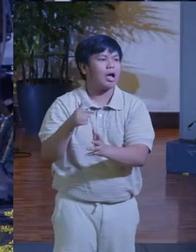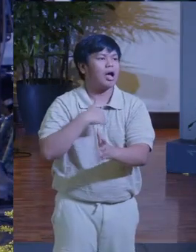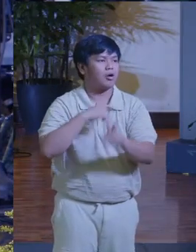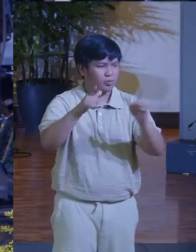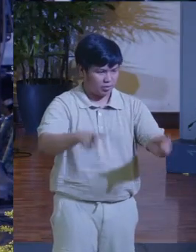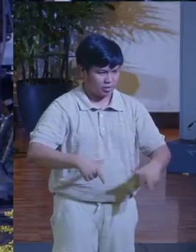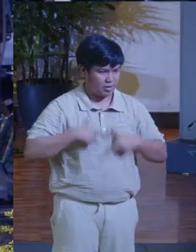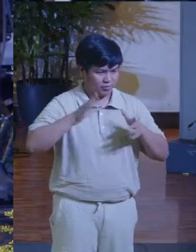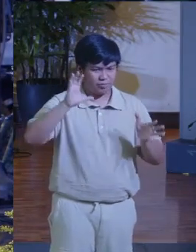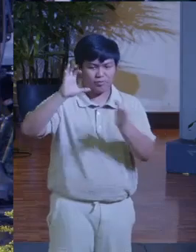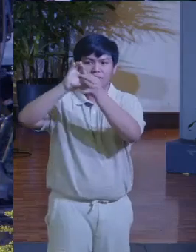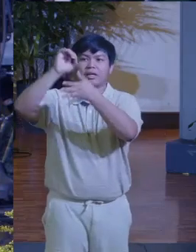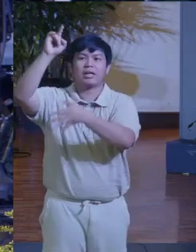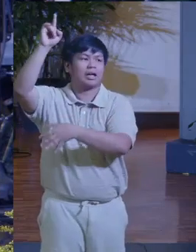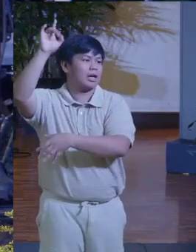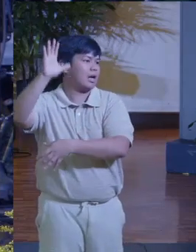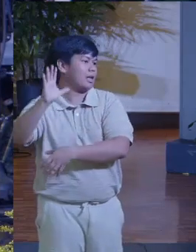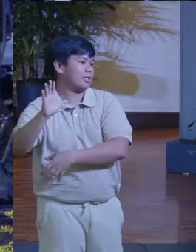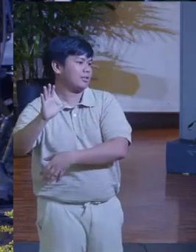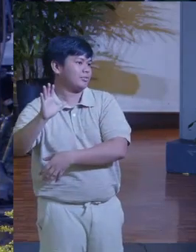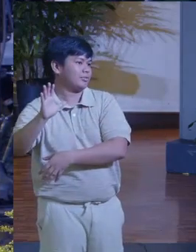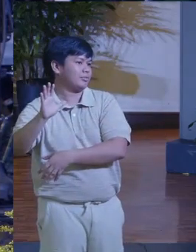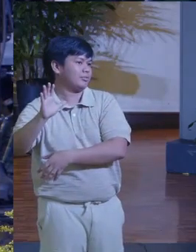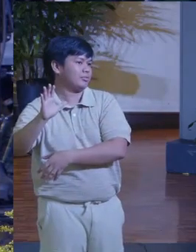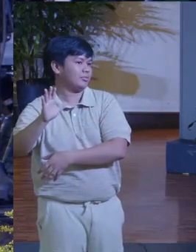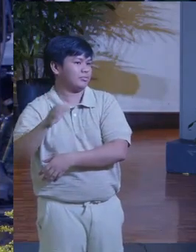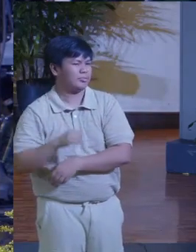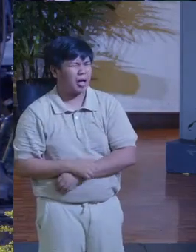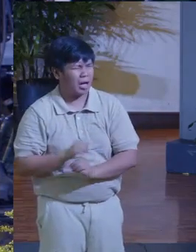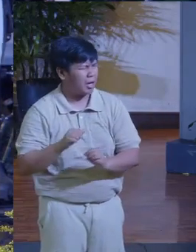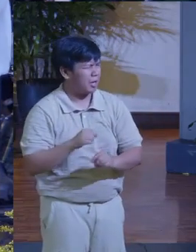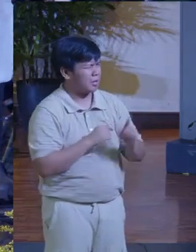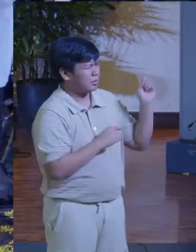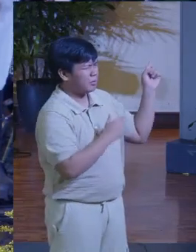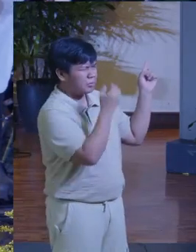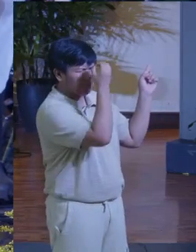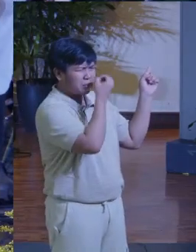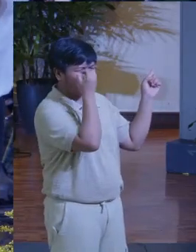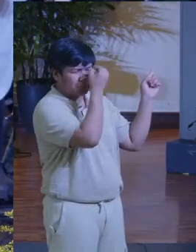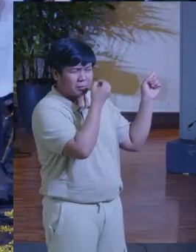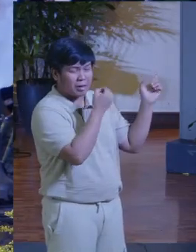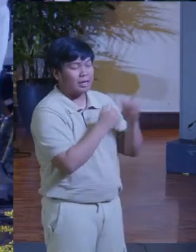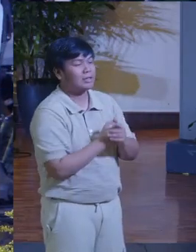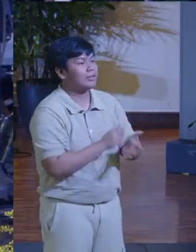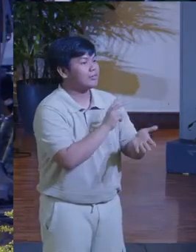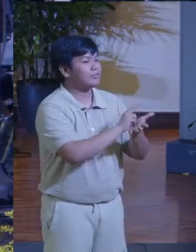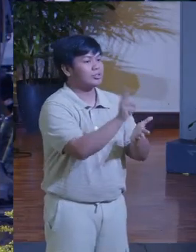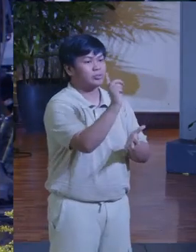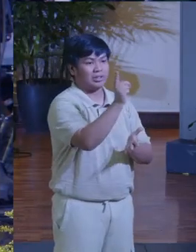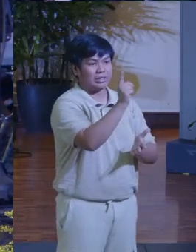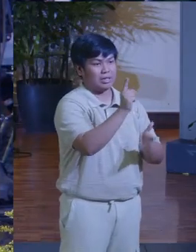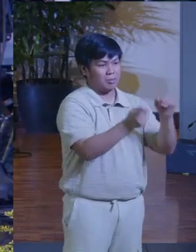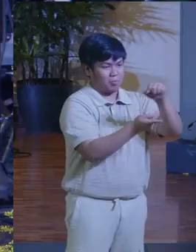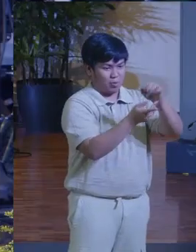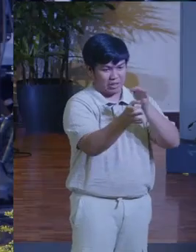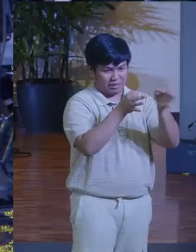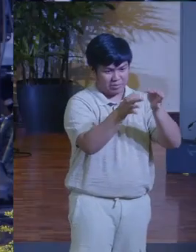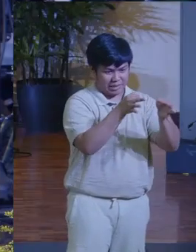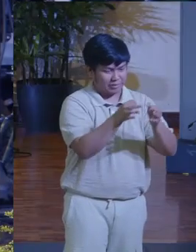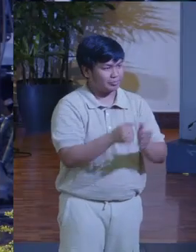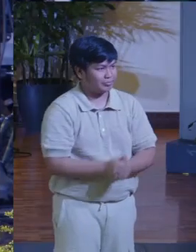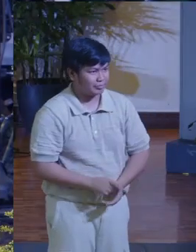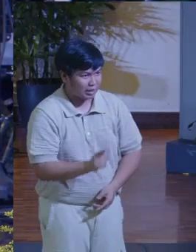God. So kung di nyo na ako ngayon, in-explain niya sa verse 20. Sabi